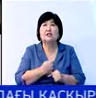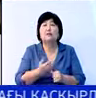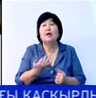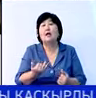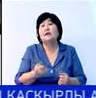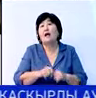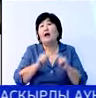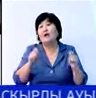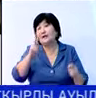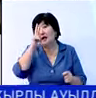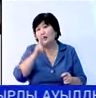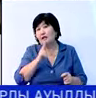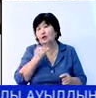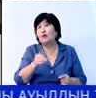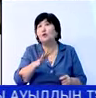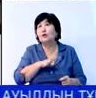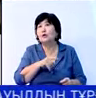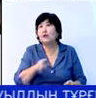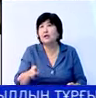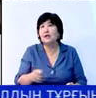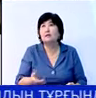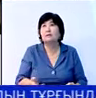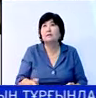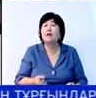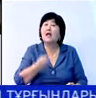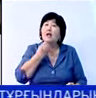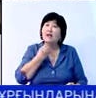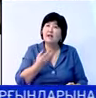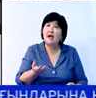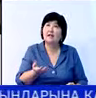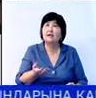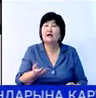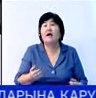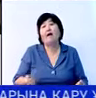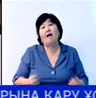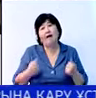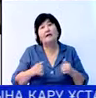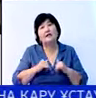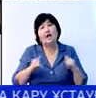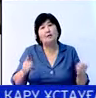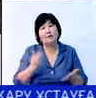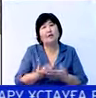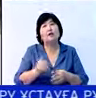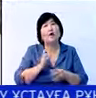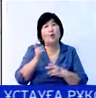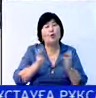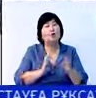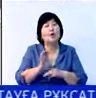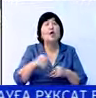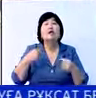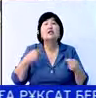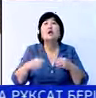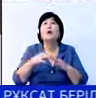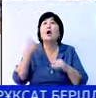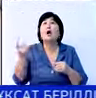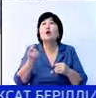Ашылғанына 2 айдың көлемінде болса да, жақсы қарқынды дамып келеді осы өндіріс. Жәрмеңкеге